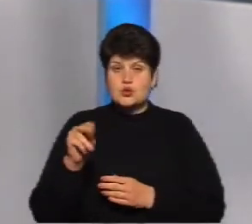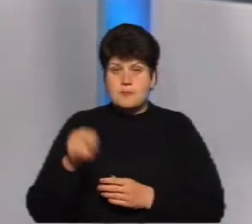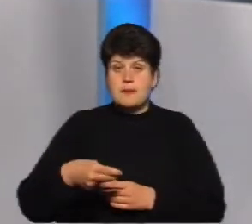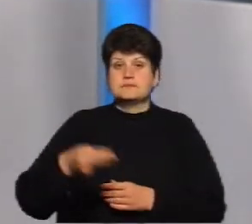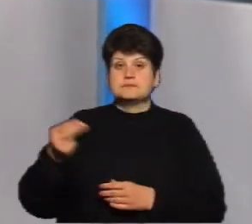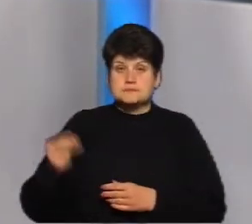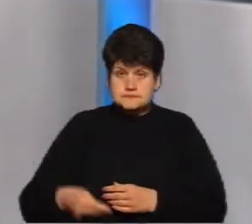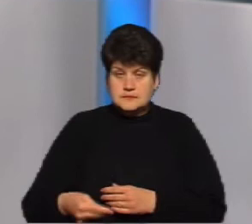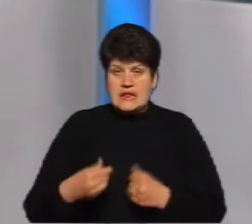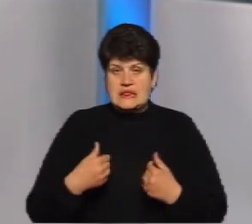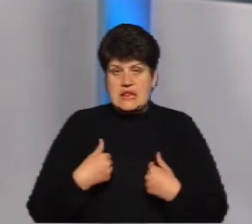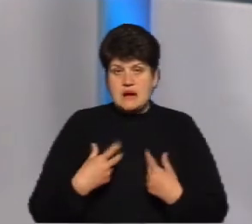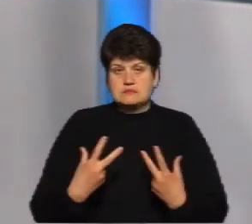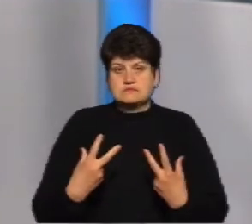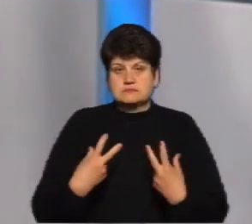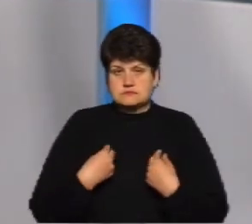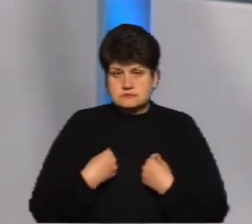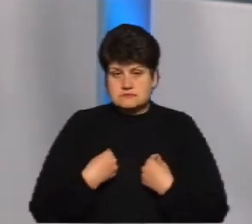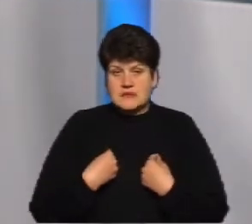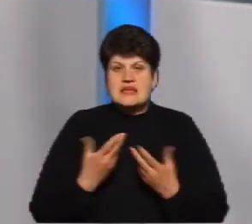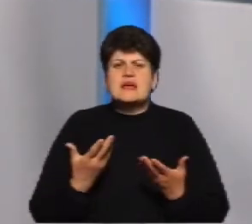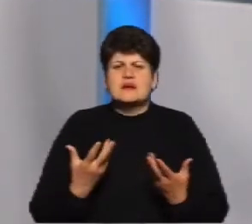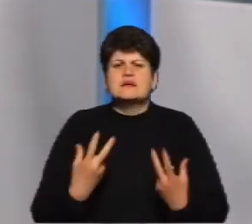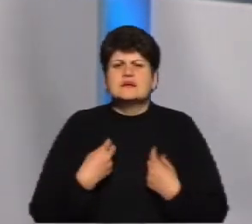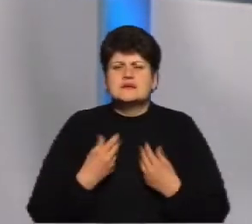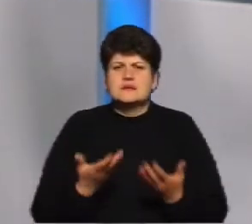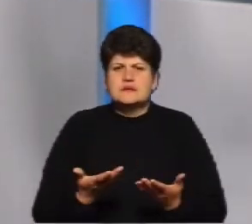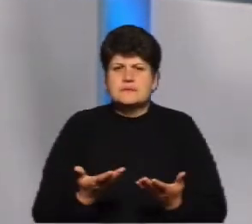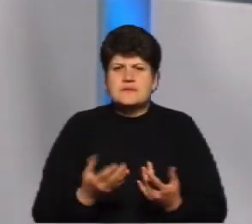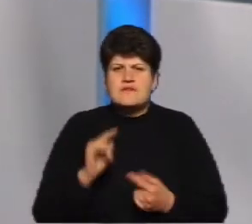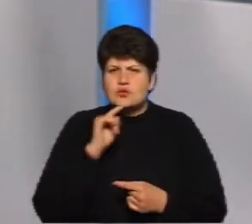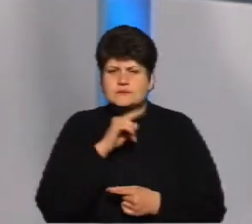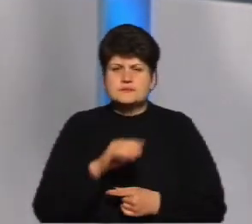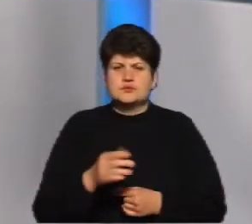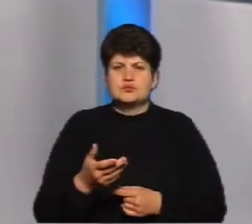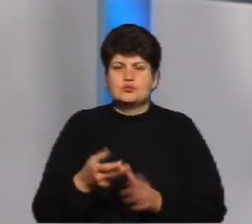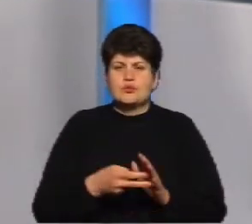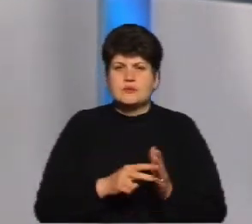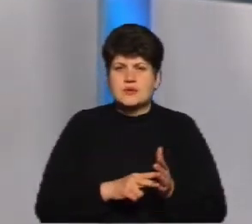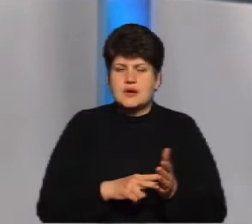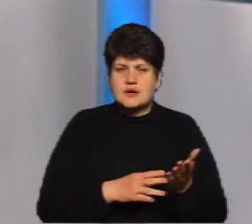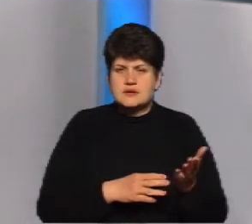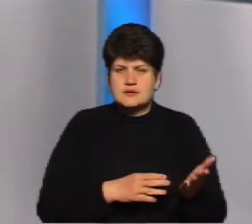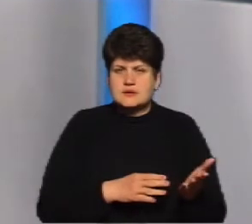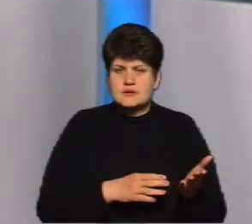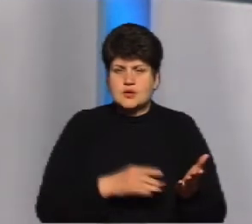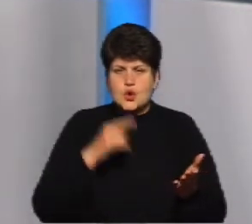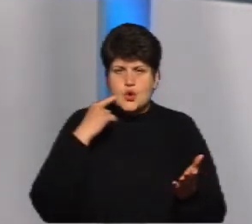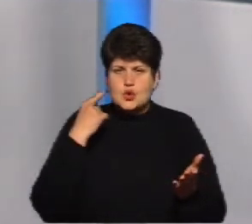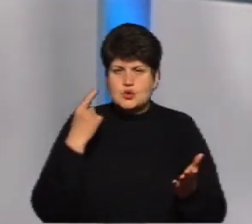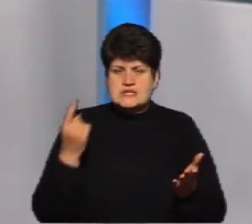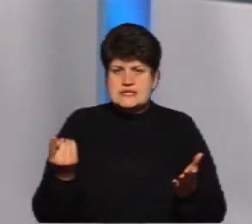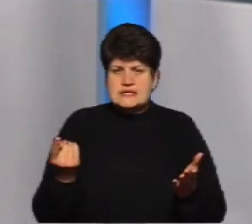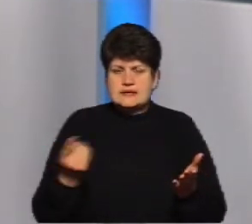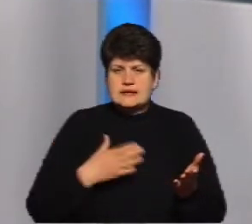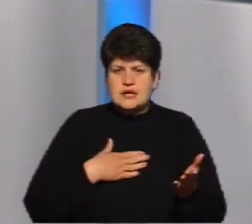нам нібито дали гарантії. Які гарантії? Ні в економічному плані, відповідно, Росія нашу